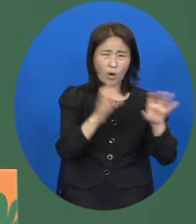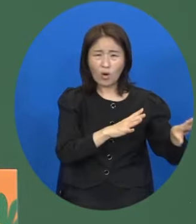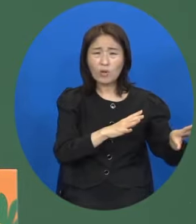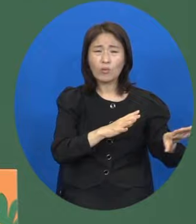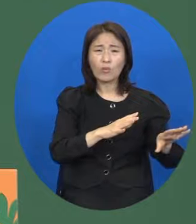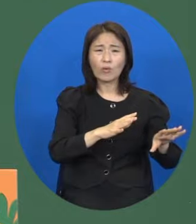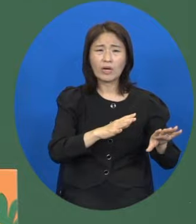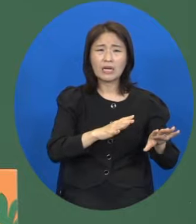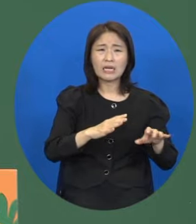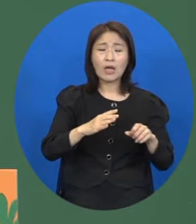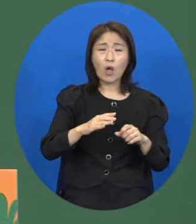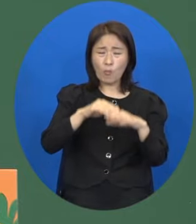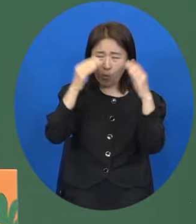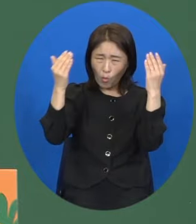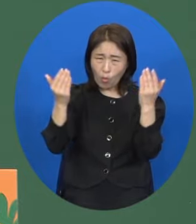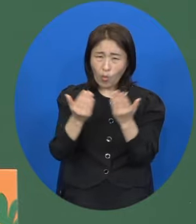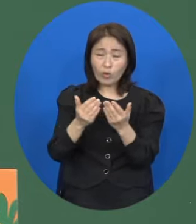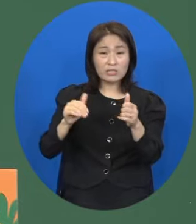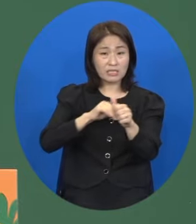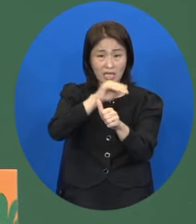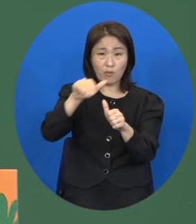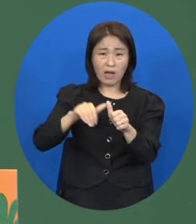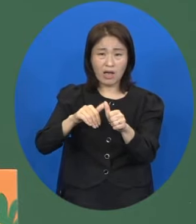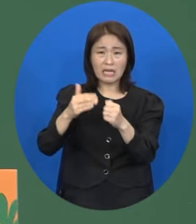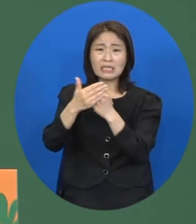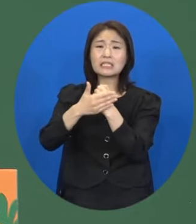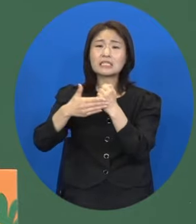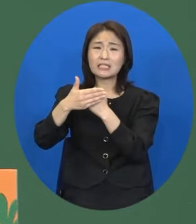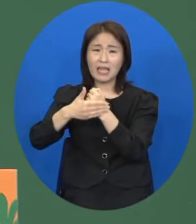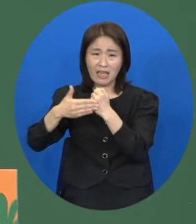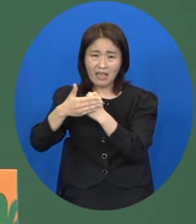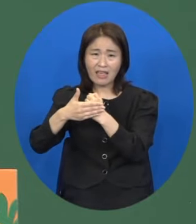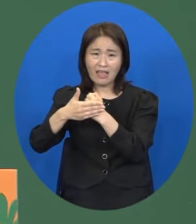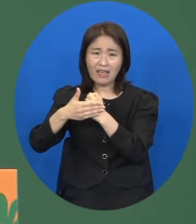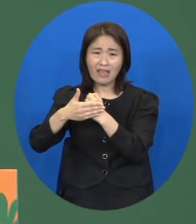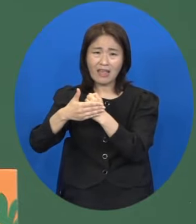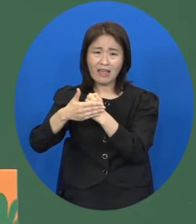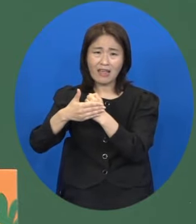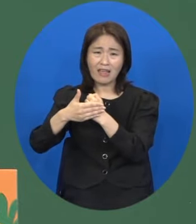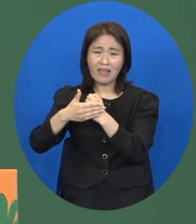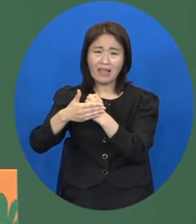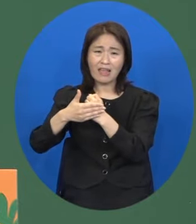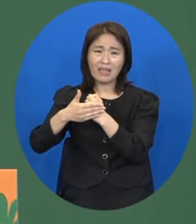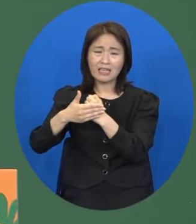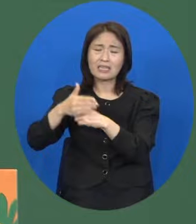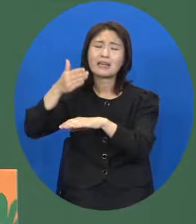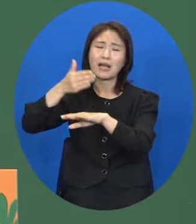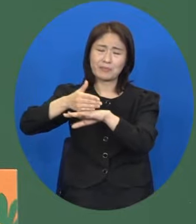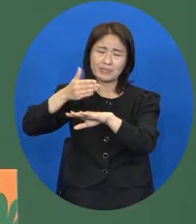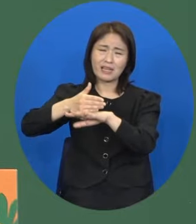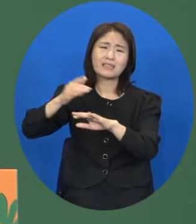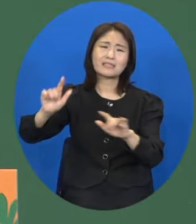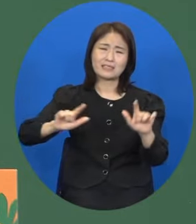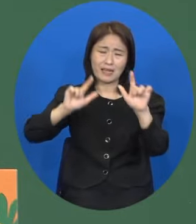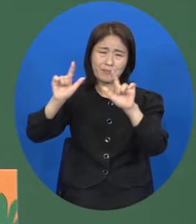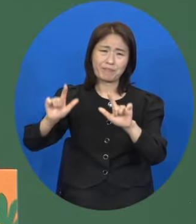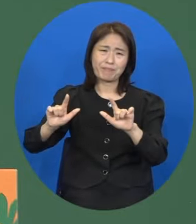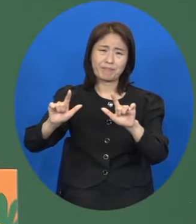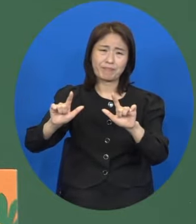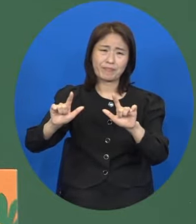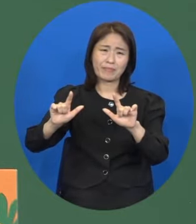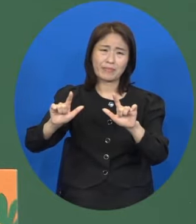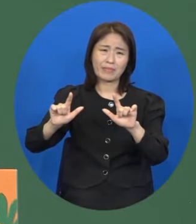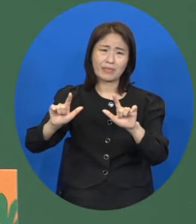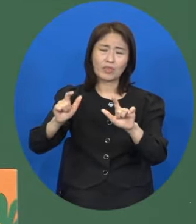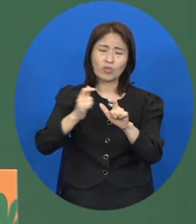은혜 아니면 할 수 없음을 감사를 고백하게 되는 삶을 더 깊이, 더